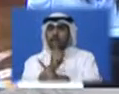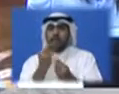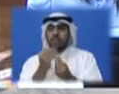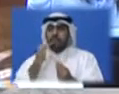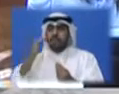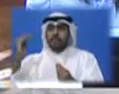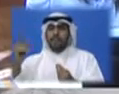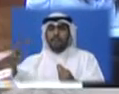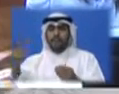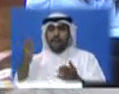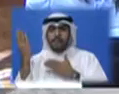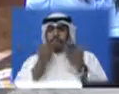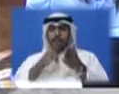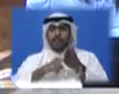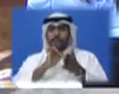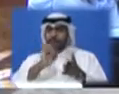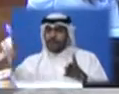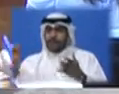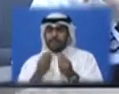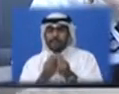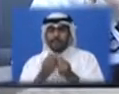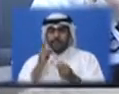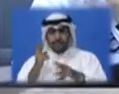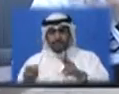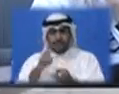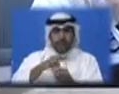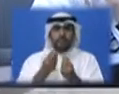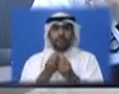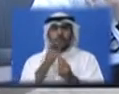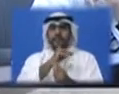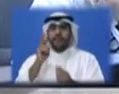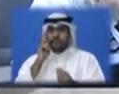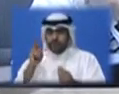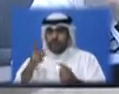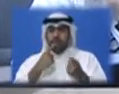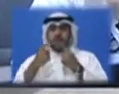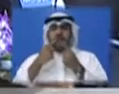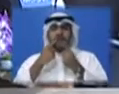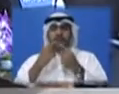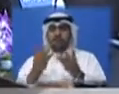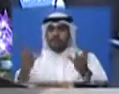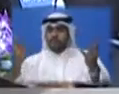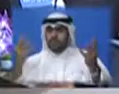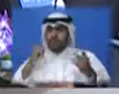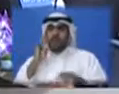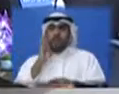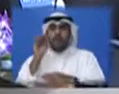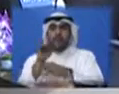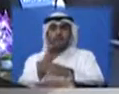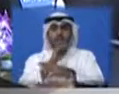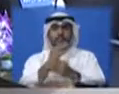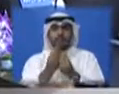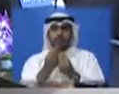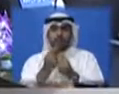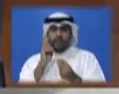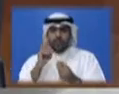إلى المعهد والعكس كذلك، بالإضافة إلى ندوات وحلقات نقاشية مشتركة للبحث في القضايا